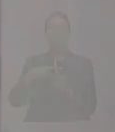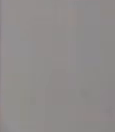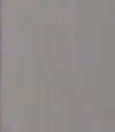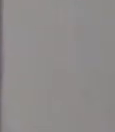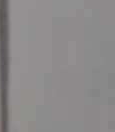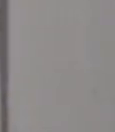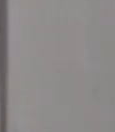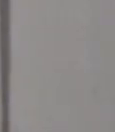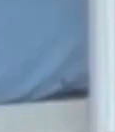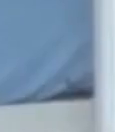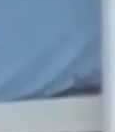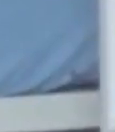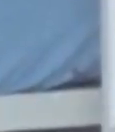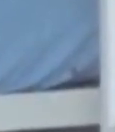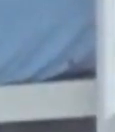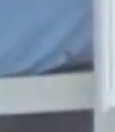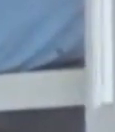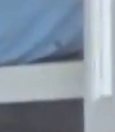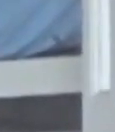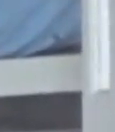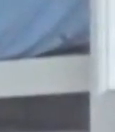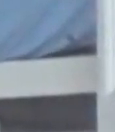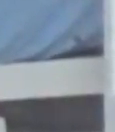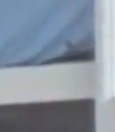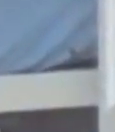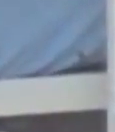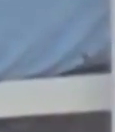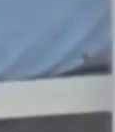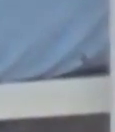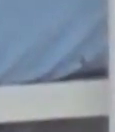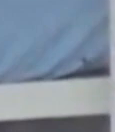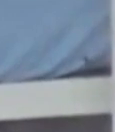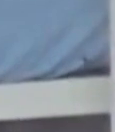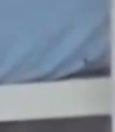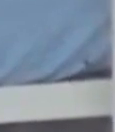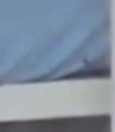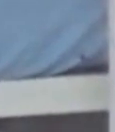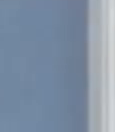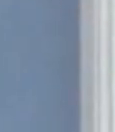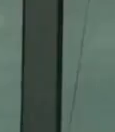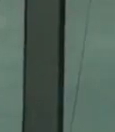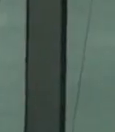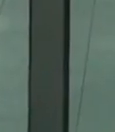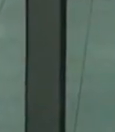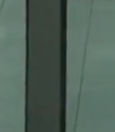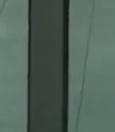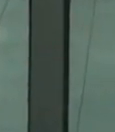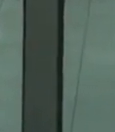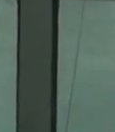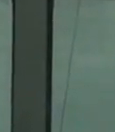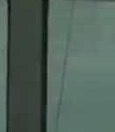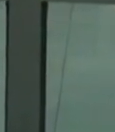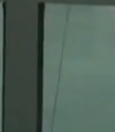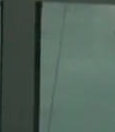warga Mijen, dan warga Banyumanik. Warga kembali diminta waspada dalam beraktivitas di luar ruangan dengan selalu menjaga jarak, mencuci